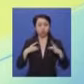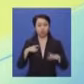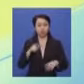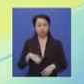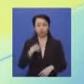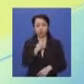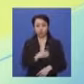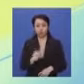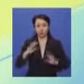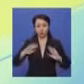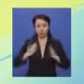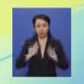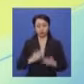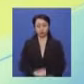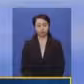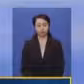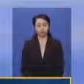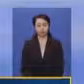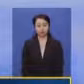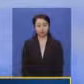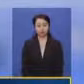и поздравили его с этим важным событием.